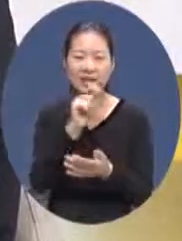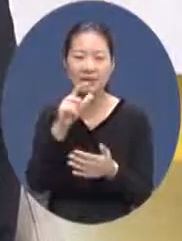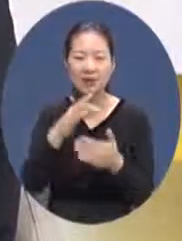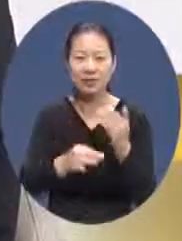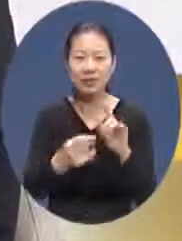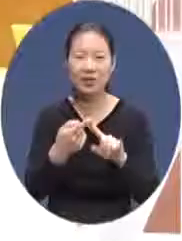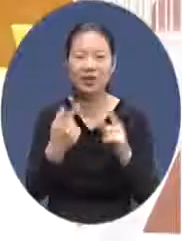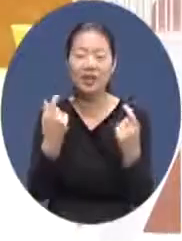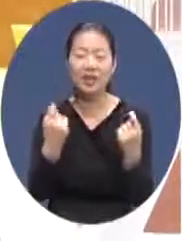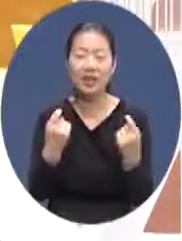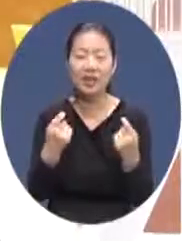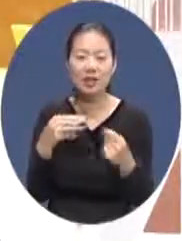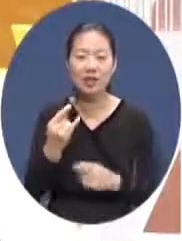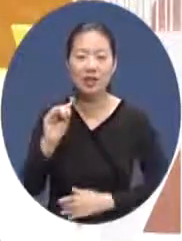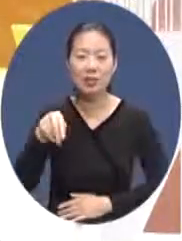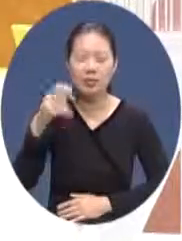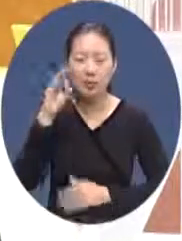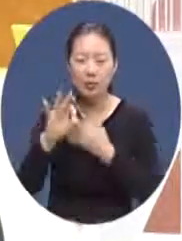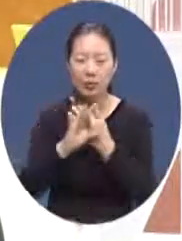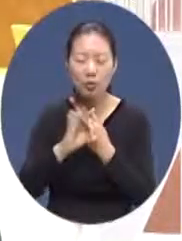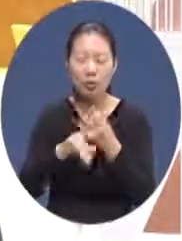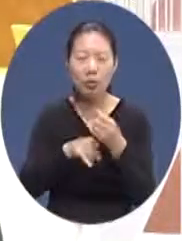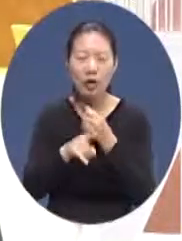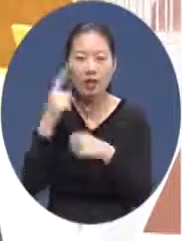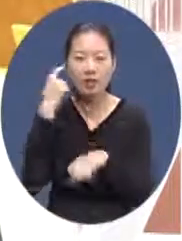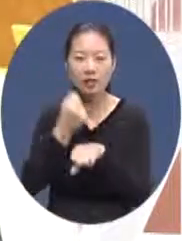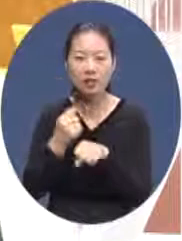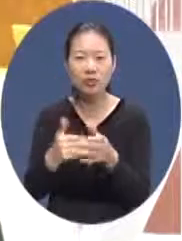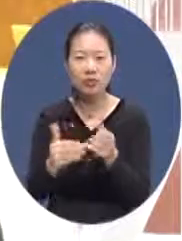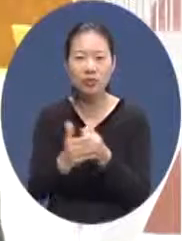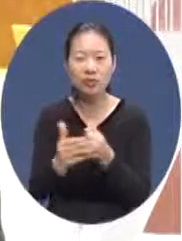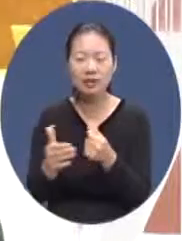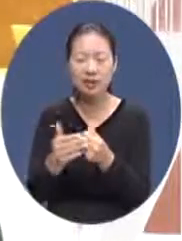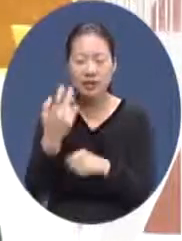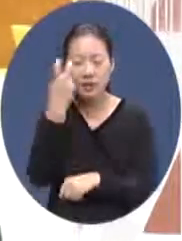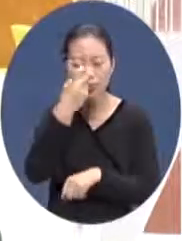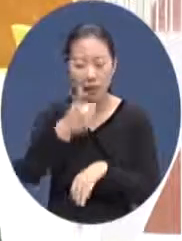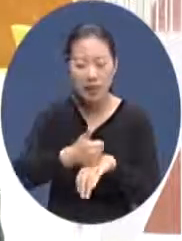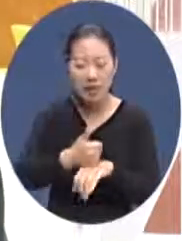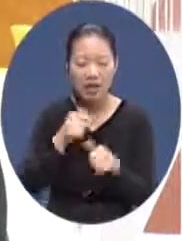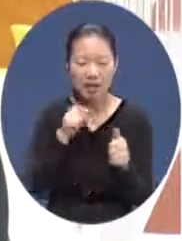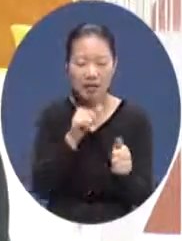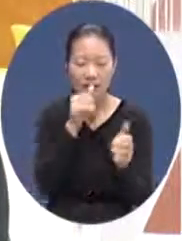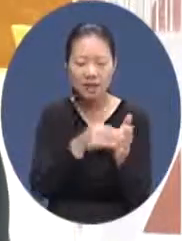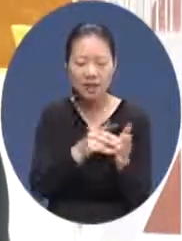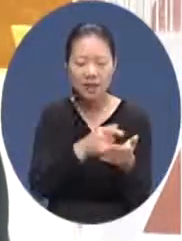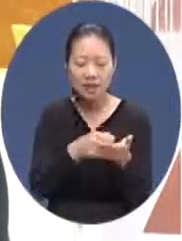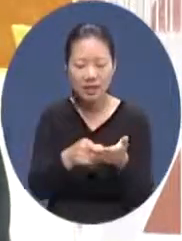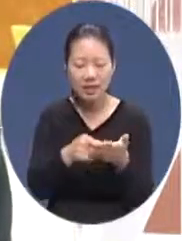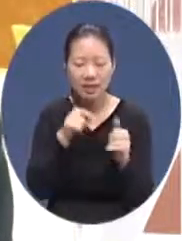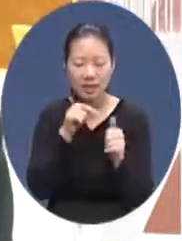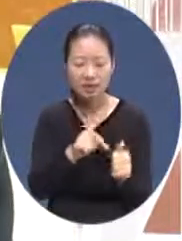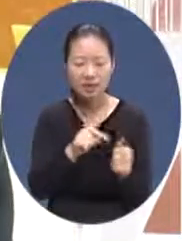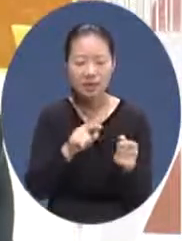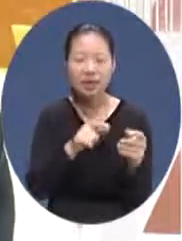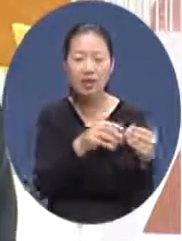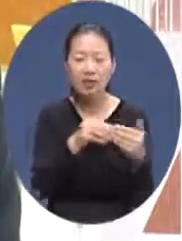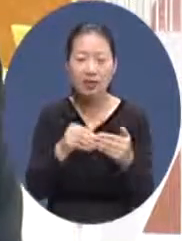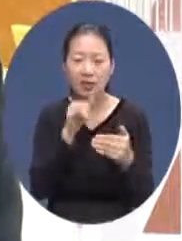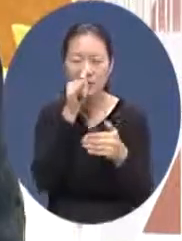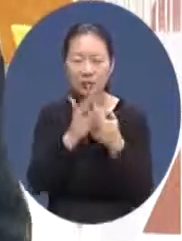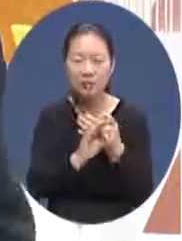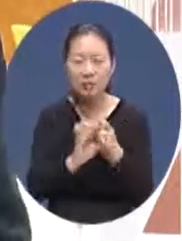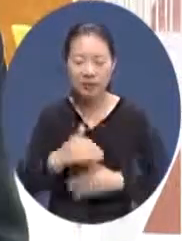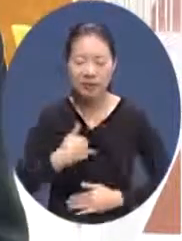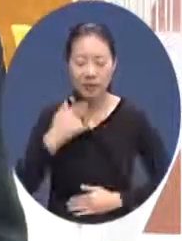네. 뭐 로봇 같은 게 이제 과학 쪽이니까 네. 로봇 관련된 조사를 시킨다든지 그쪽에 일기를 쓴다든지 이런 식으로 유도하게 되면